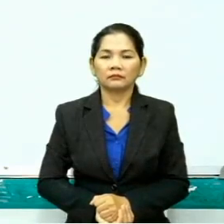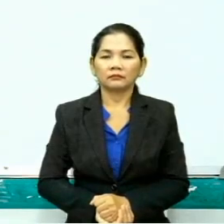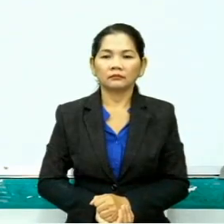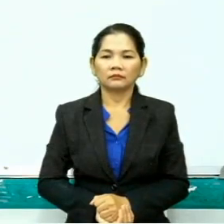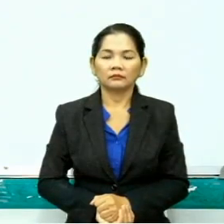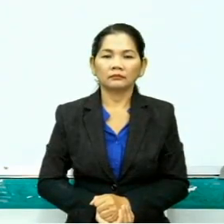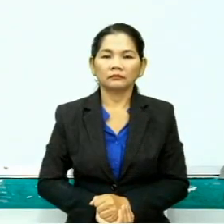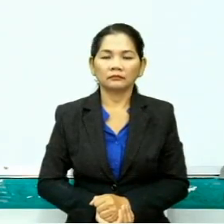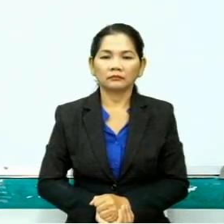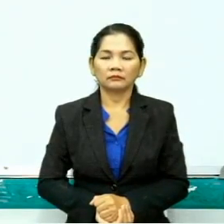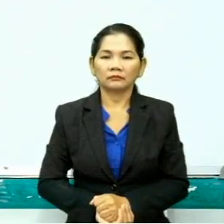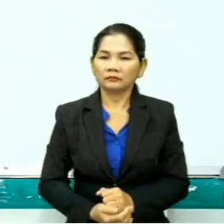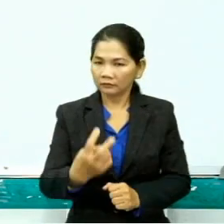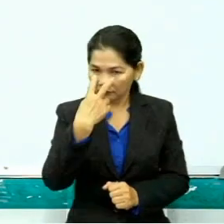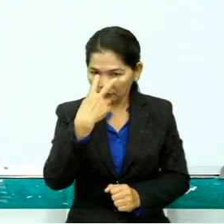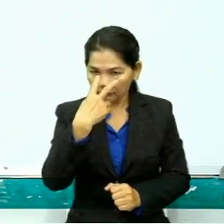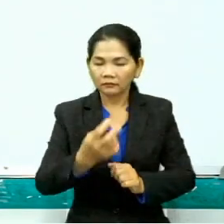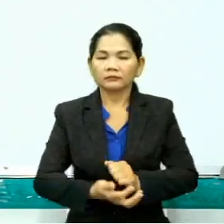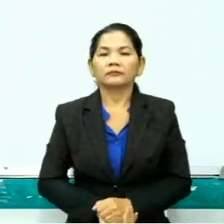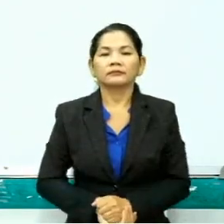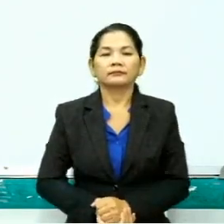chân này bịa nhiệt ra còn